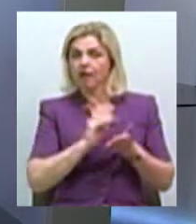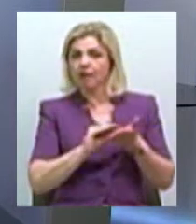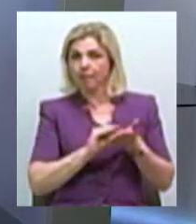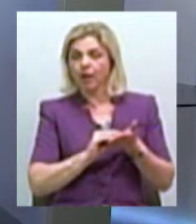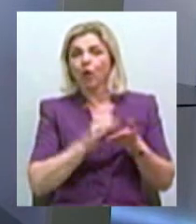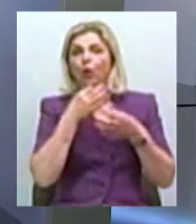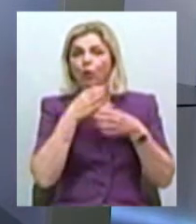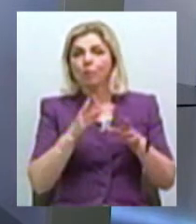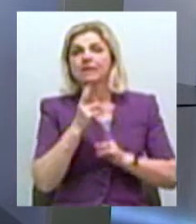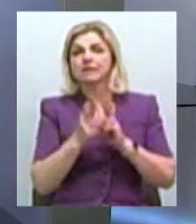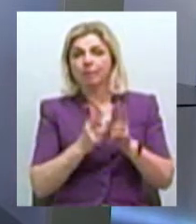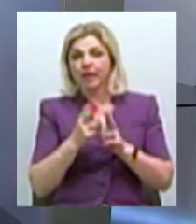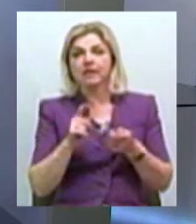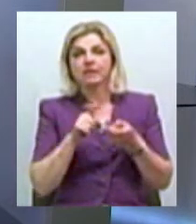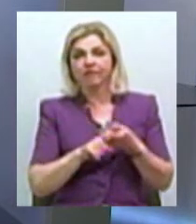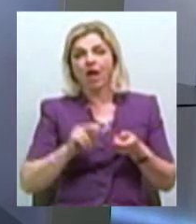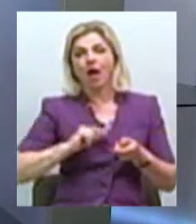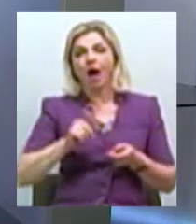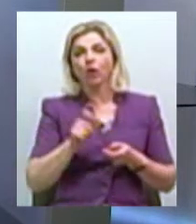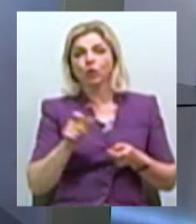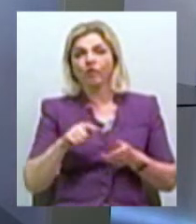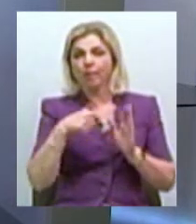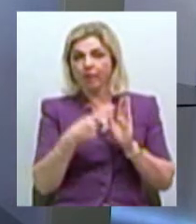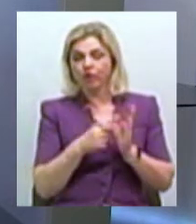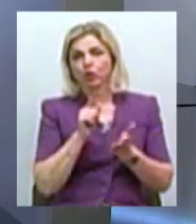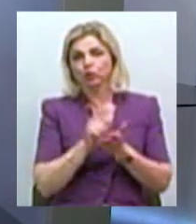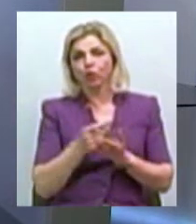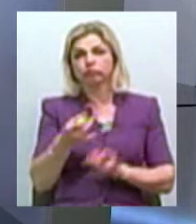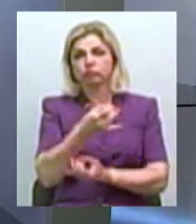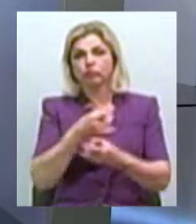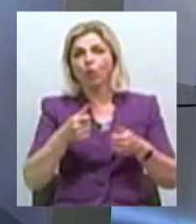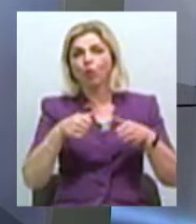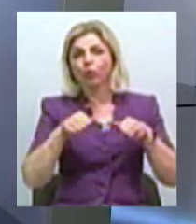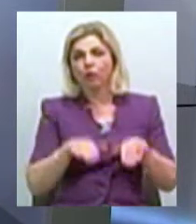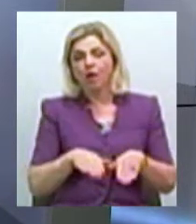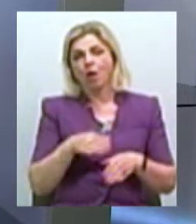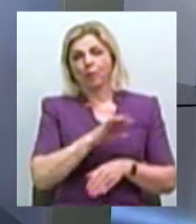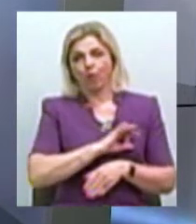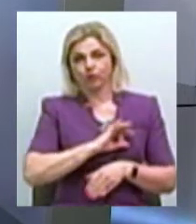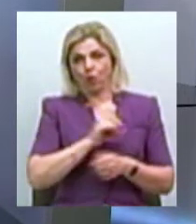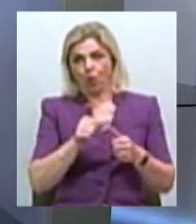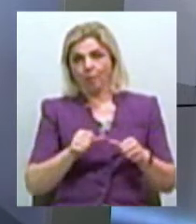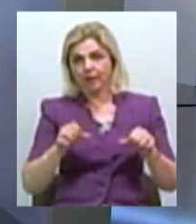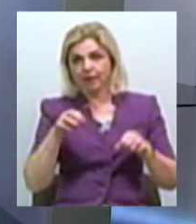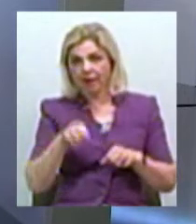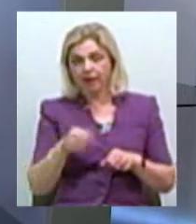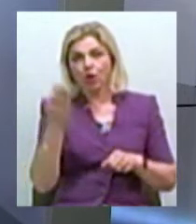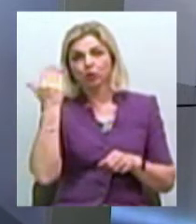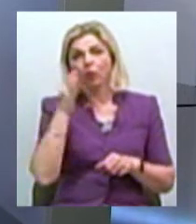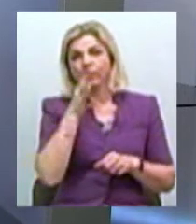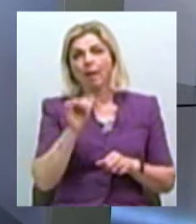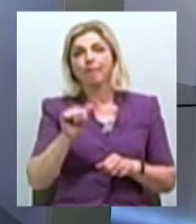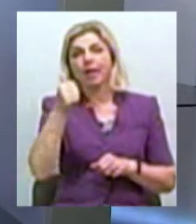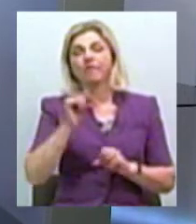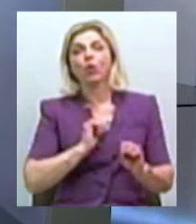зміни, що стосуються кадрових питань, вони мають погоджуватися з профспілковим комітетом. І на той момент попередній керівник